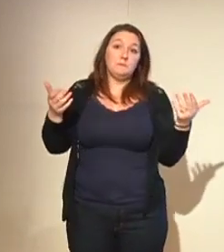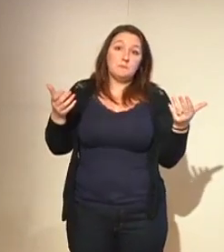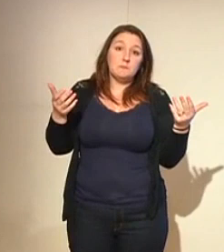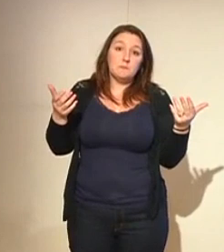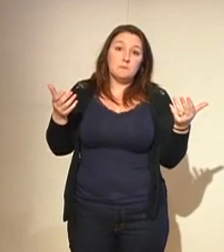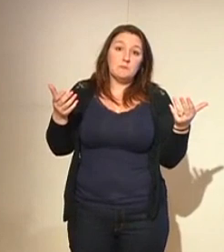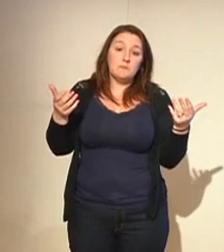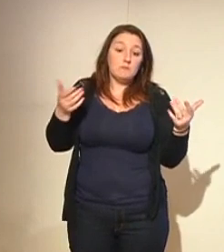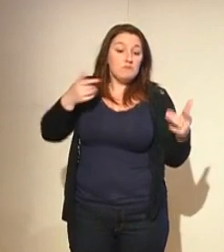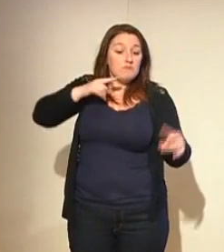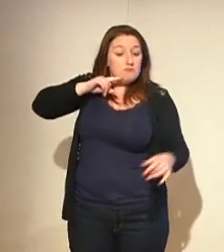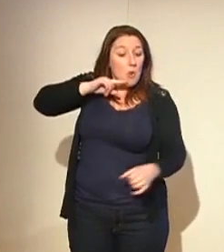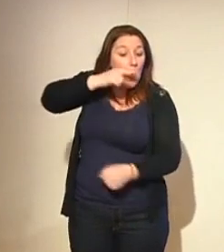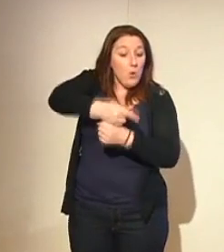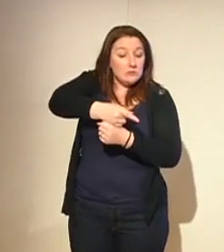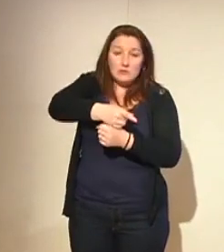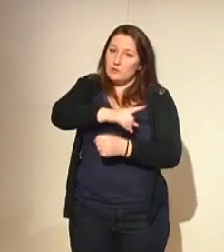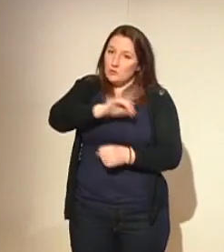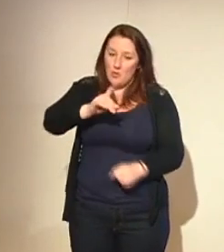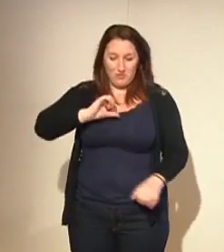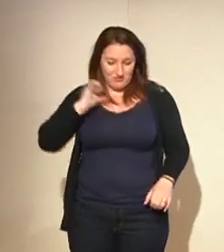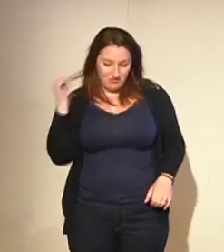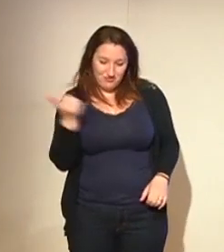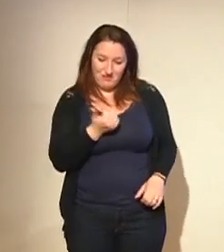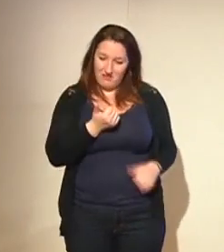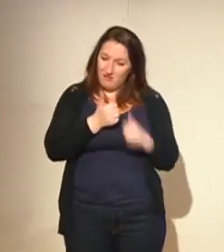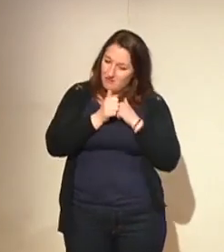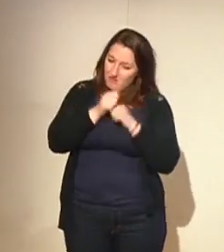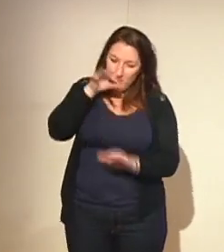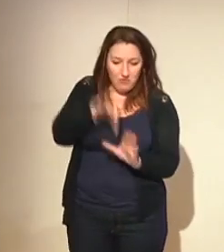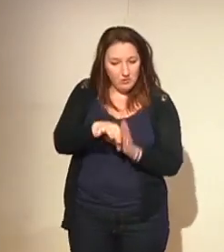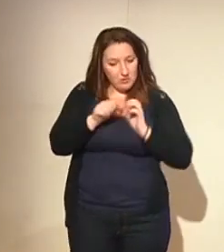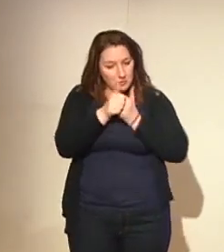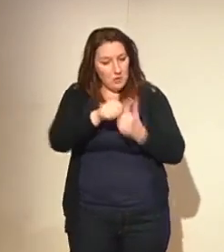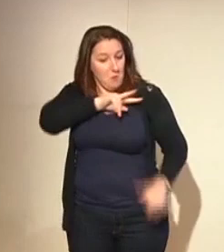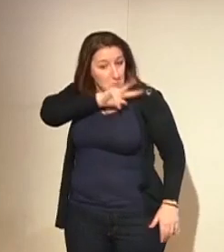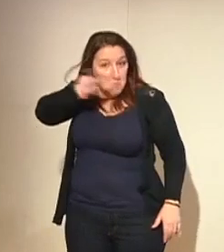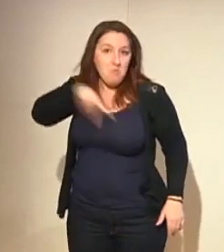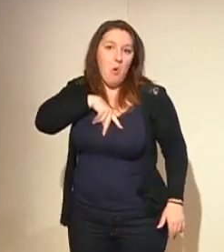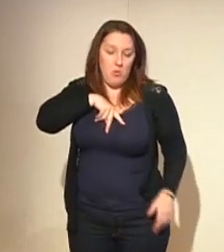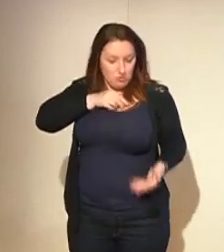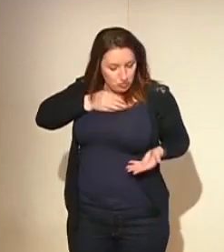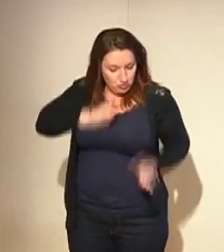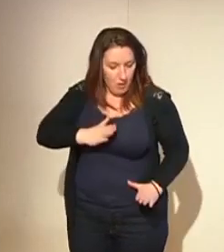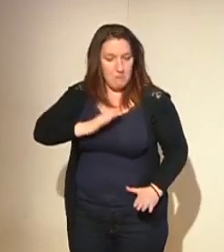de consigne mais en fonction de son choix personnel et intime